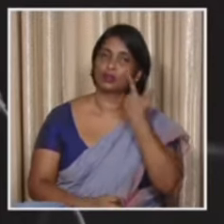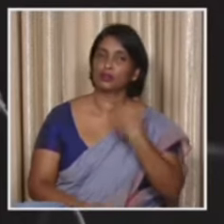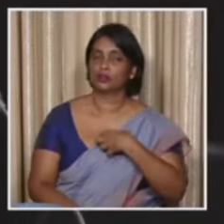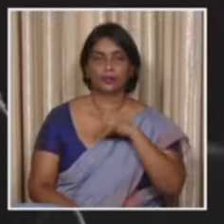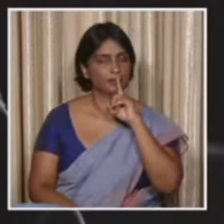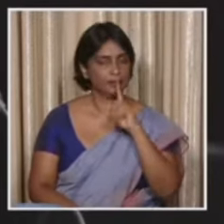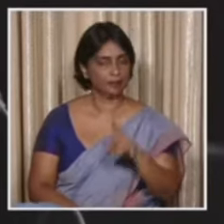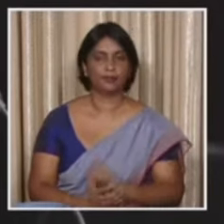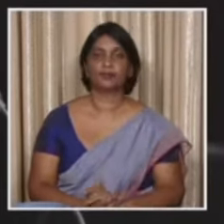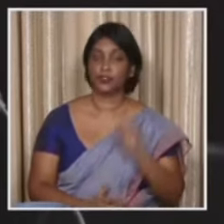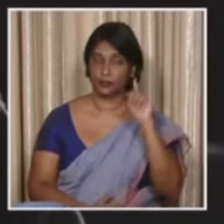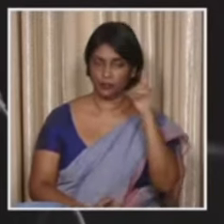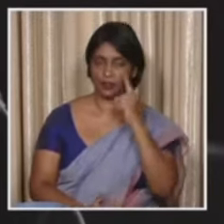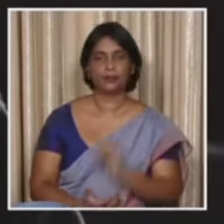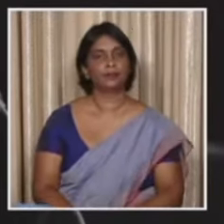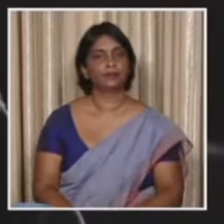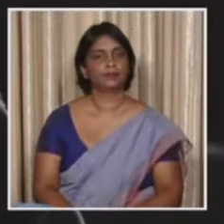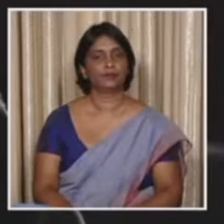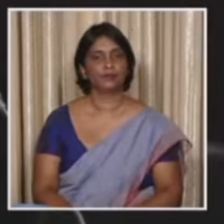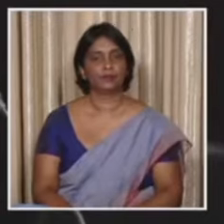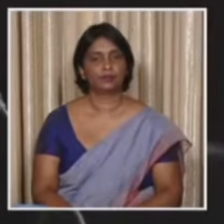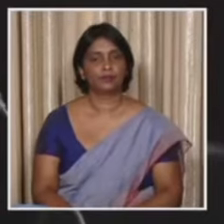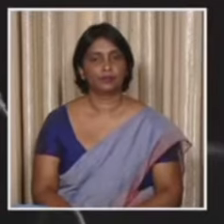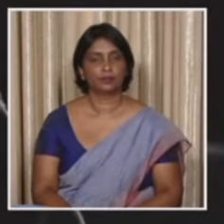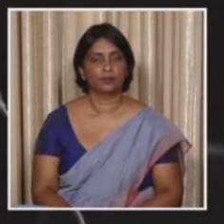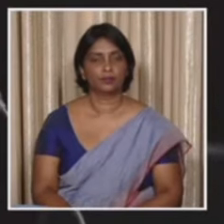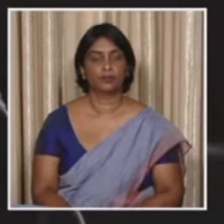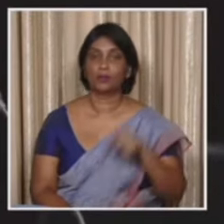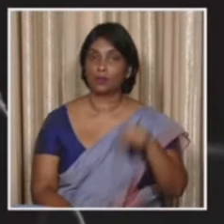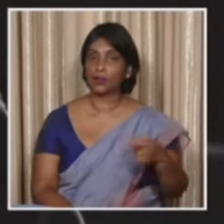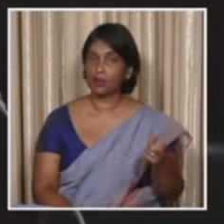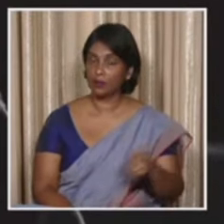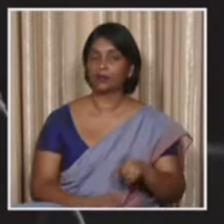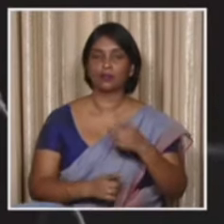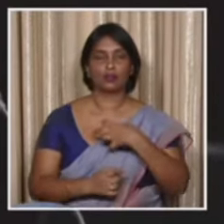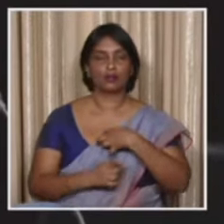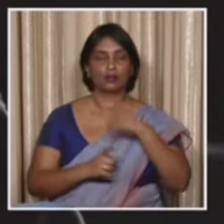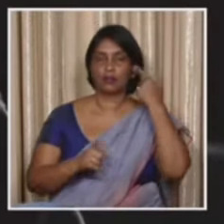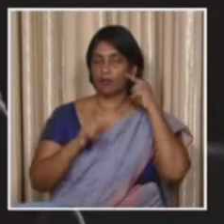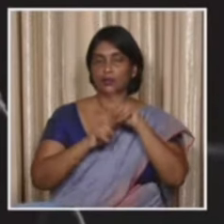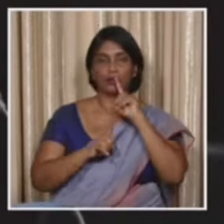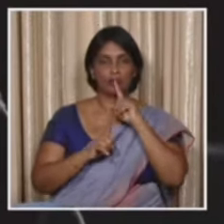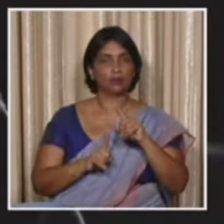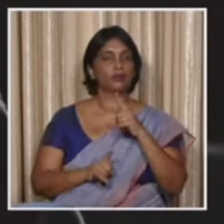விரும்புகிறேன். இன்று அனுதாப பிரேரணைகளில் முதலாம் அவராக நான் நினைவுபடுத்த நினைப்பது